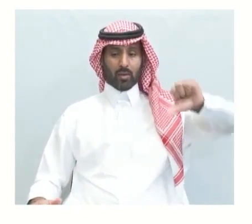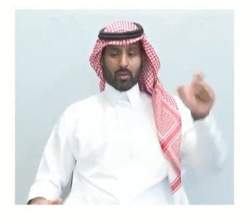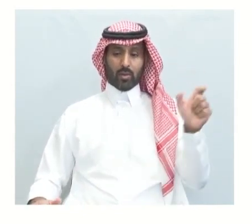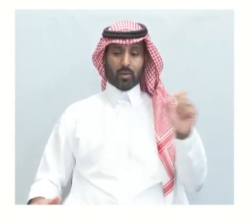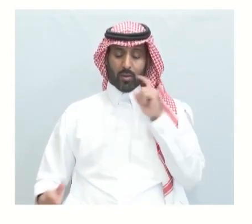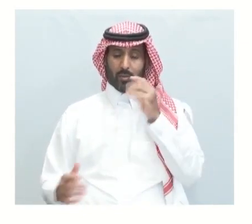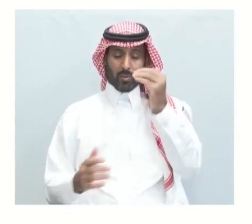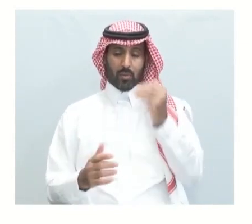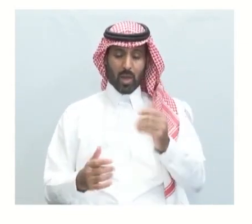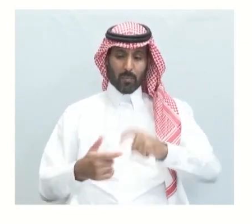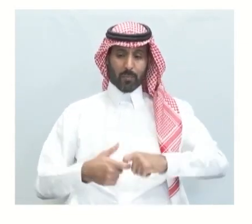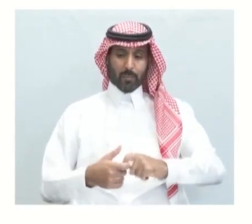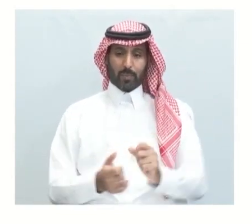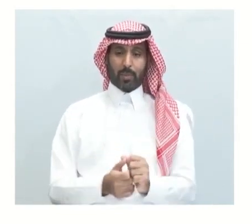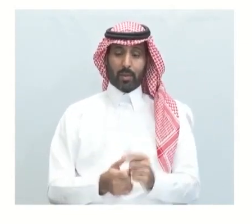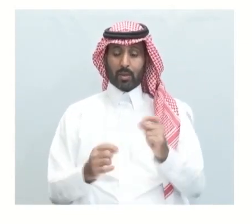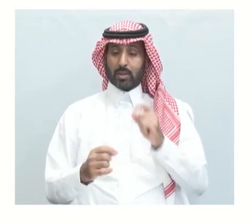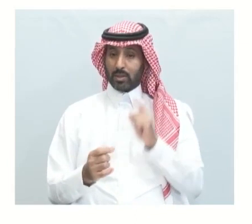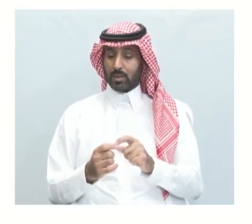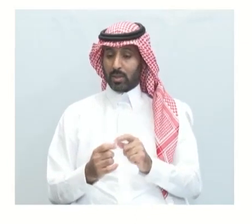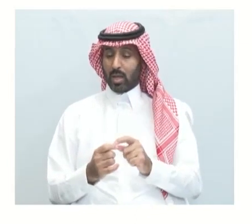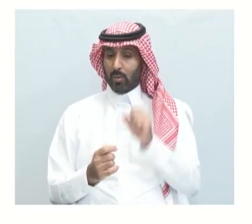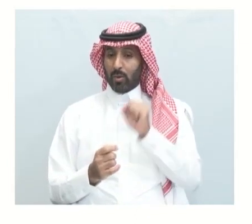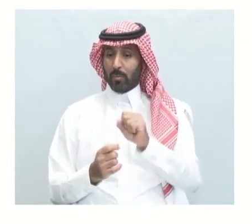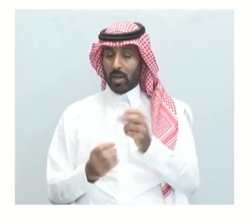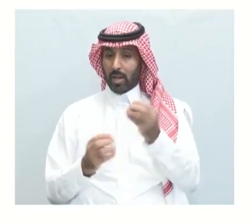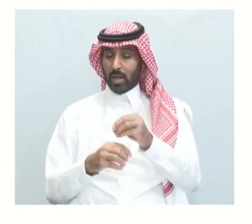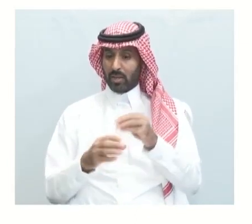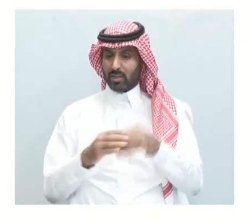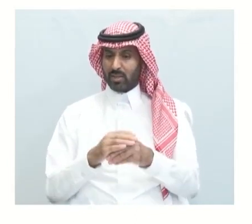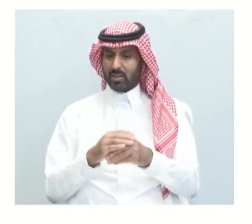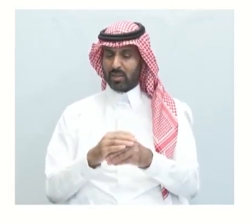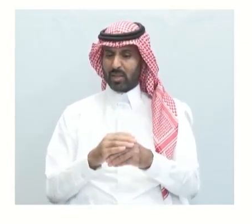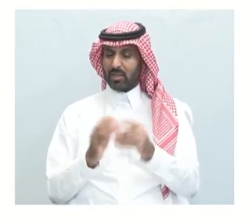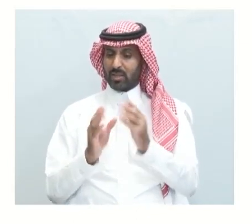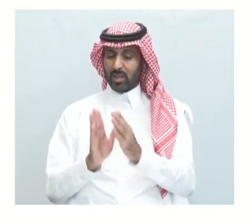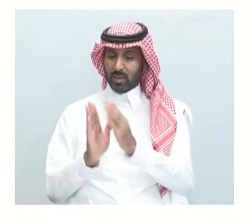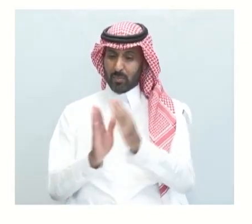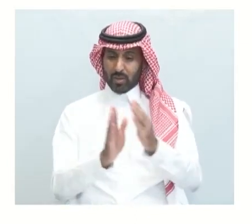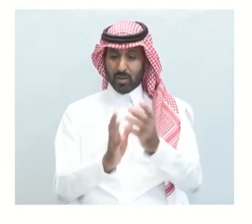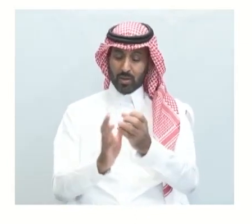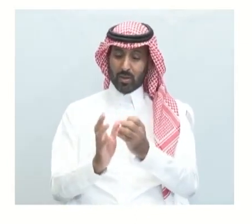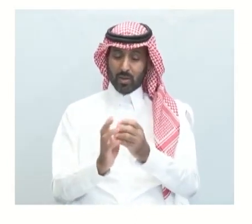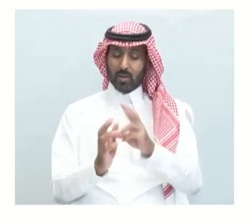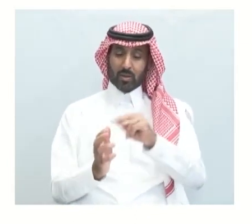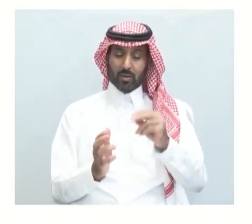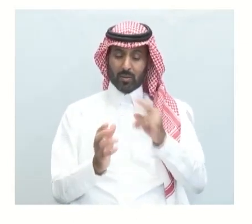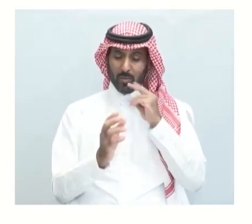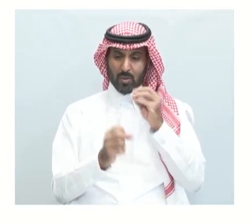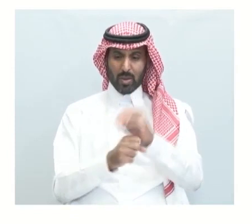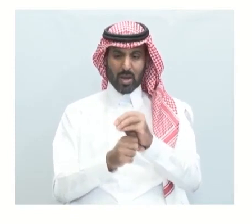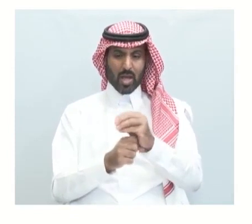للقوائم المترابطه عليك انشاء نوع البيانات الخاص بك او استخدام مكتبات البايثون التي توفر تمثيلا لهذا النوع من